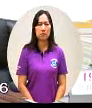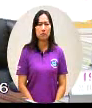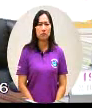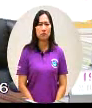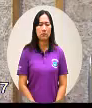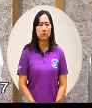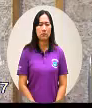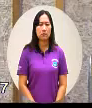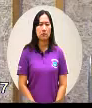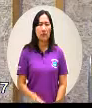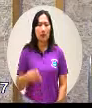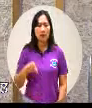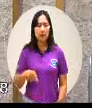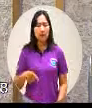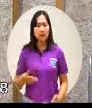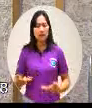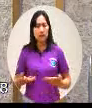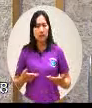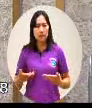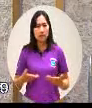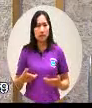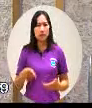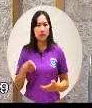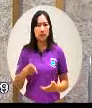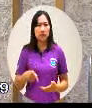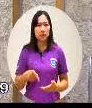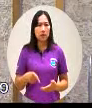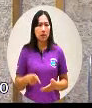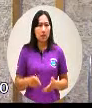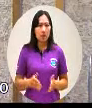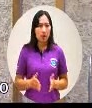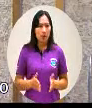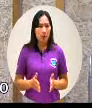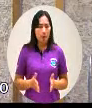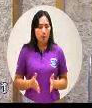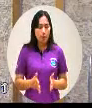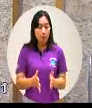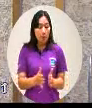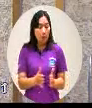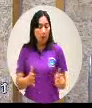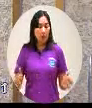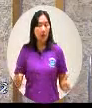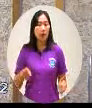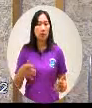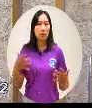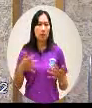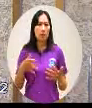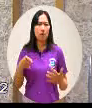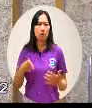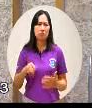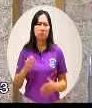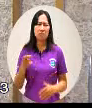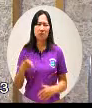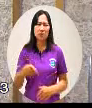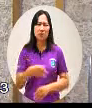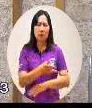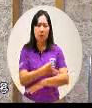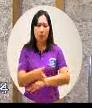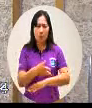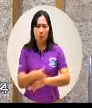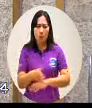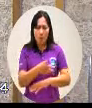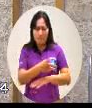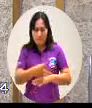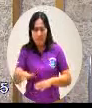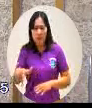迄个就是讲，头拄仔你讲的，讲一寡迄个渠道的吼，迄、那个拓宽啦、瓶颈段吼。但因为这个水的时吼排未出去，